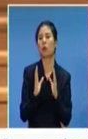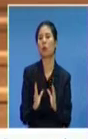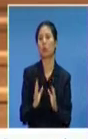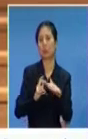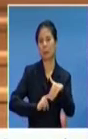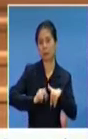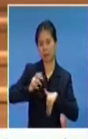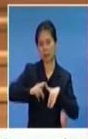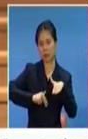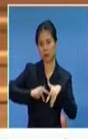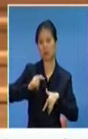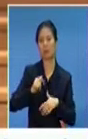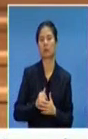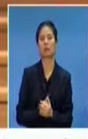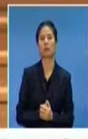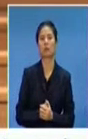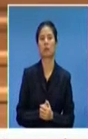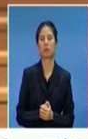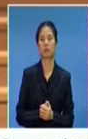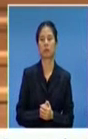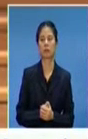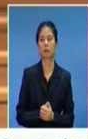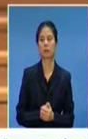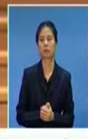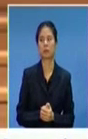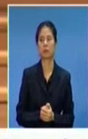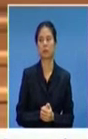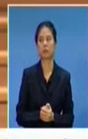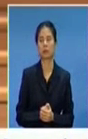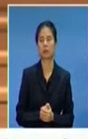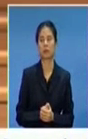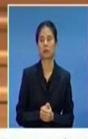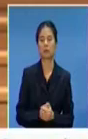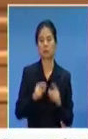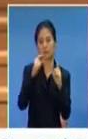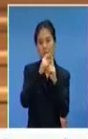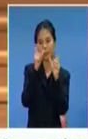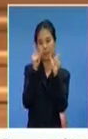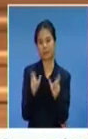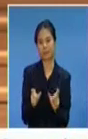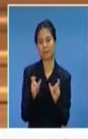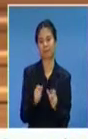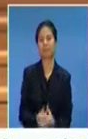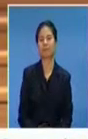มีโครงอยู่บทหนึ่งครับผมขออนุญาตที่จะนำมาตรงนี้เพราะมันเกี่ยวข้องกันได้อย่างพอดี